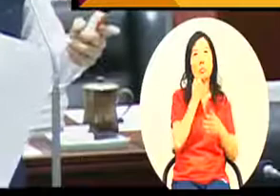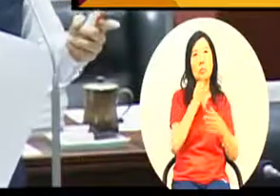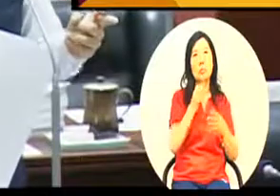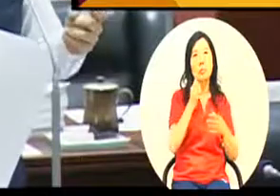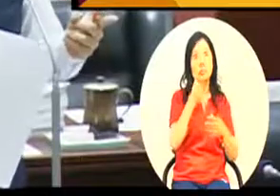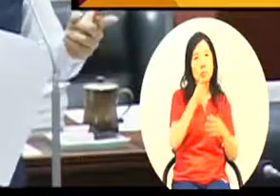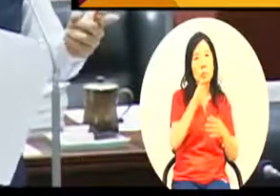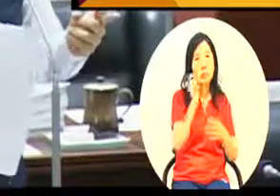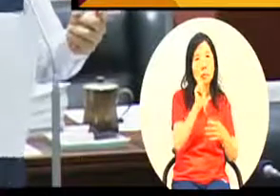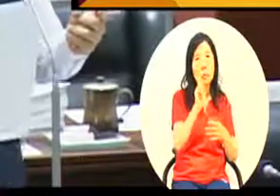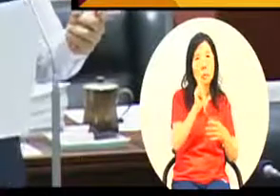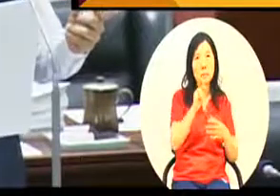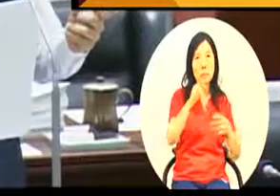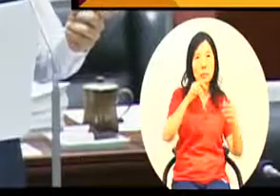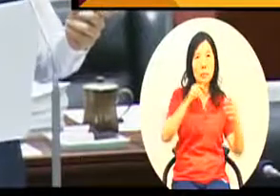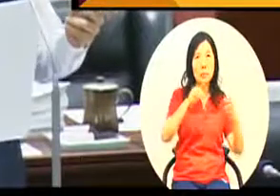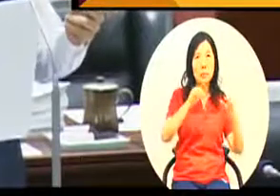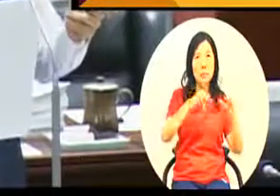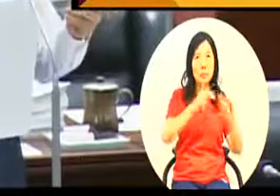呢，